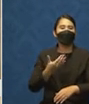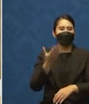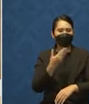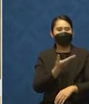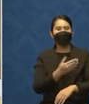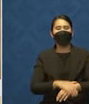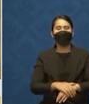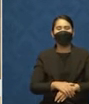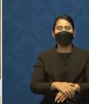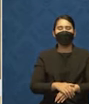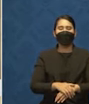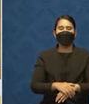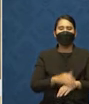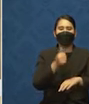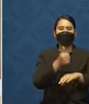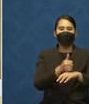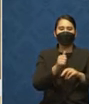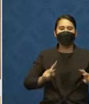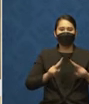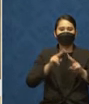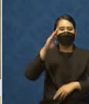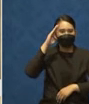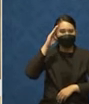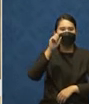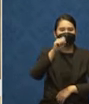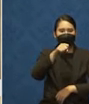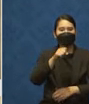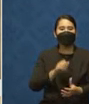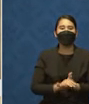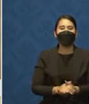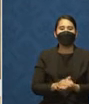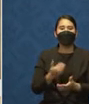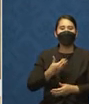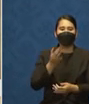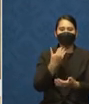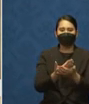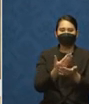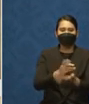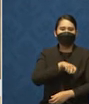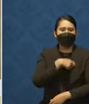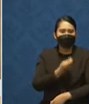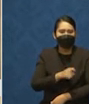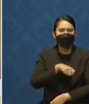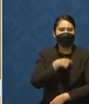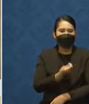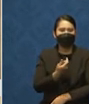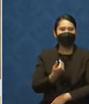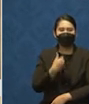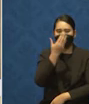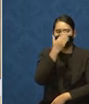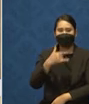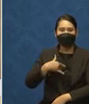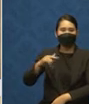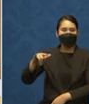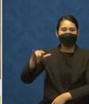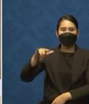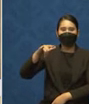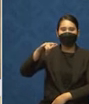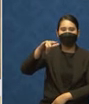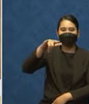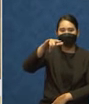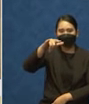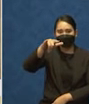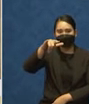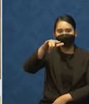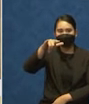มานะครับค่าใช้จ่ายตรงนี้เนี่ยมันก็ใช้มหาศาลเพราะว่าเครื่องบินลำหนึ่งมันใช้เวลาประจำการเนี่ยอยู่นานไม่ต่